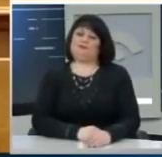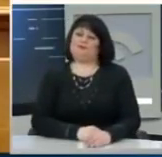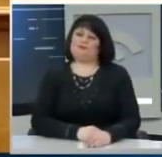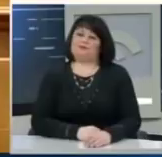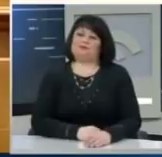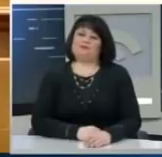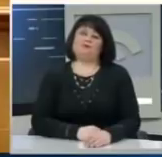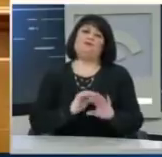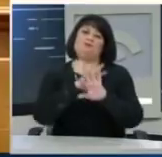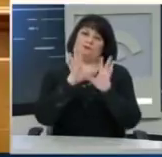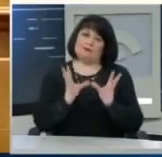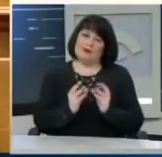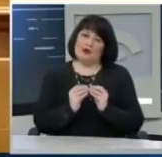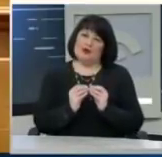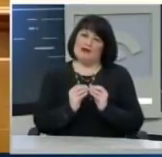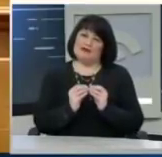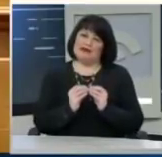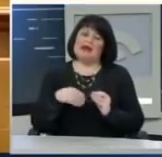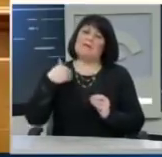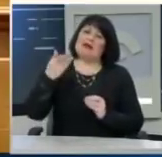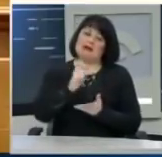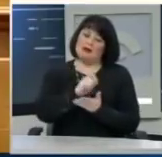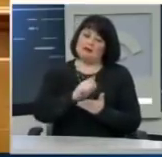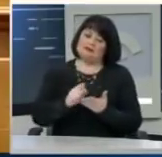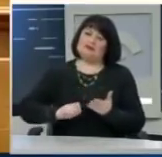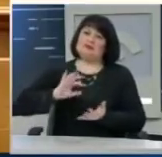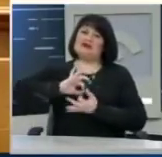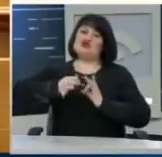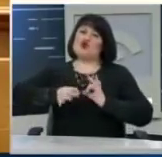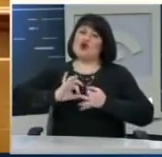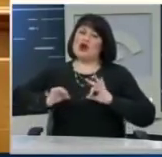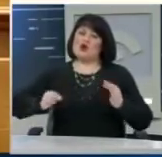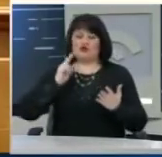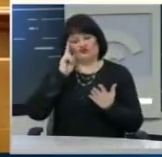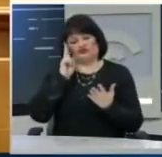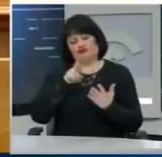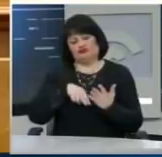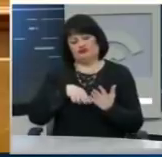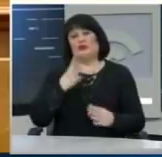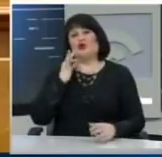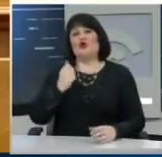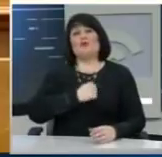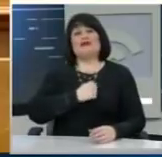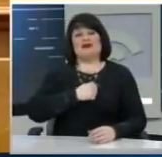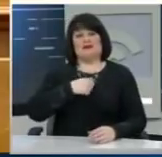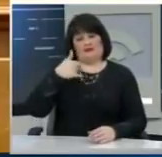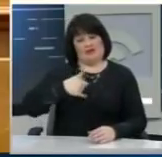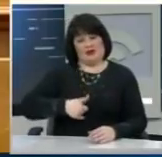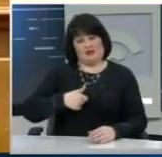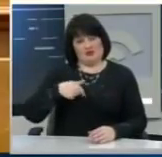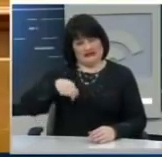Όμως όλα αυτά θα τα εξετάσει ο ιστορικός του μέλλοντος, διότι πιστεύω βαθιά ότι σήμερα βρισκόμαστε